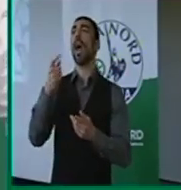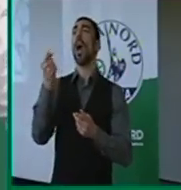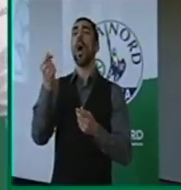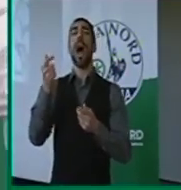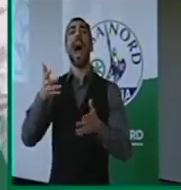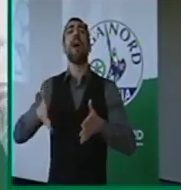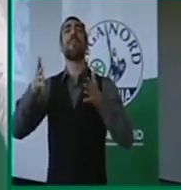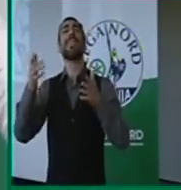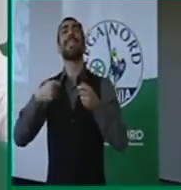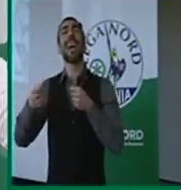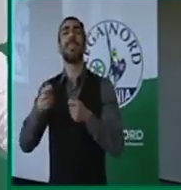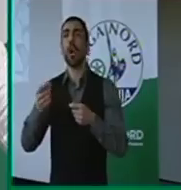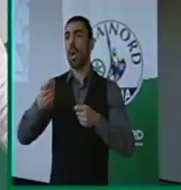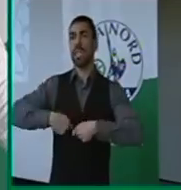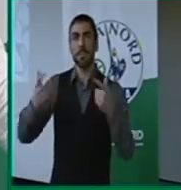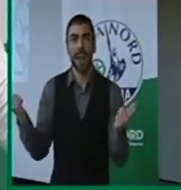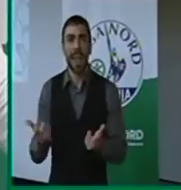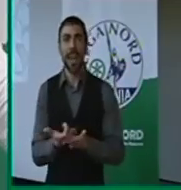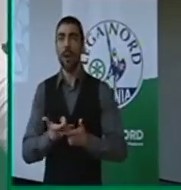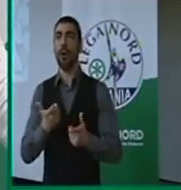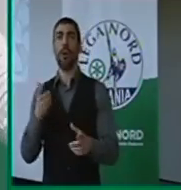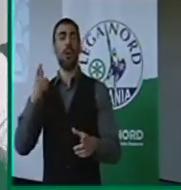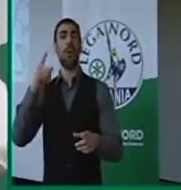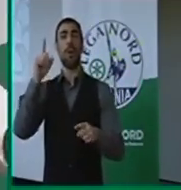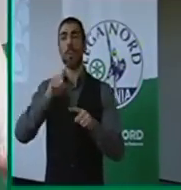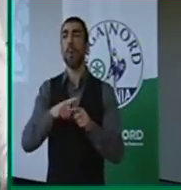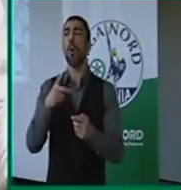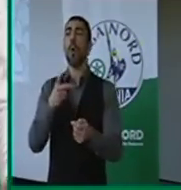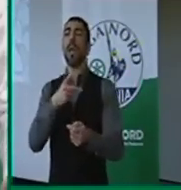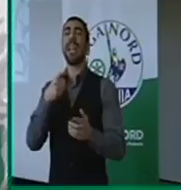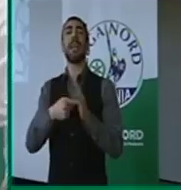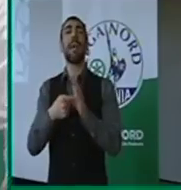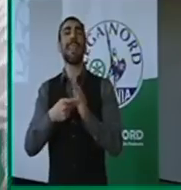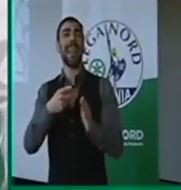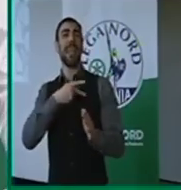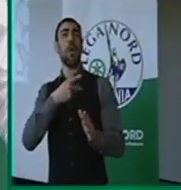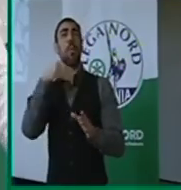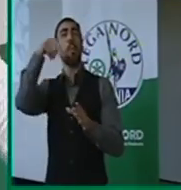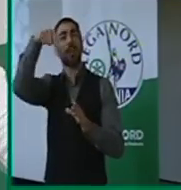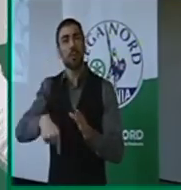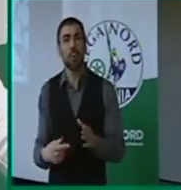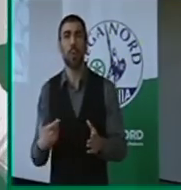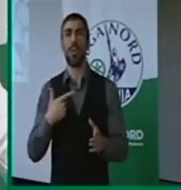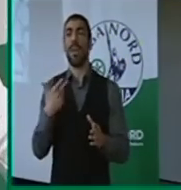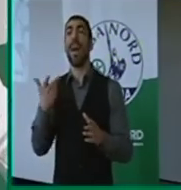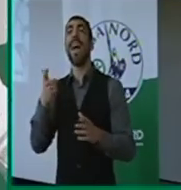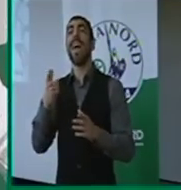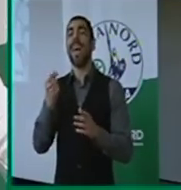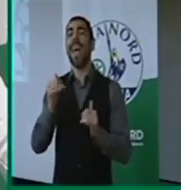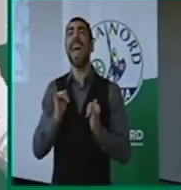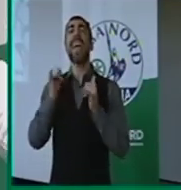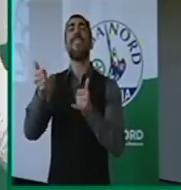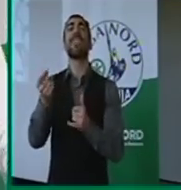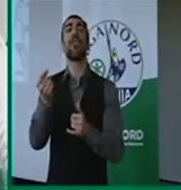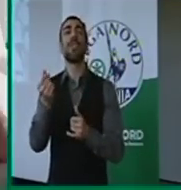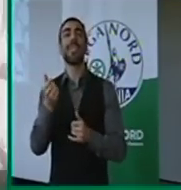l'androne il triplo dei dipendenti pubblici nei comuni del Sud rispetto ai comuni del Nord il triplo di evasione fiscale nei comuni